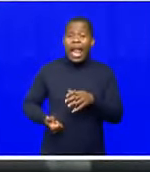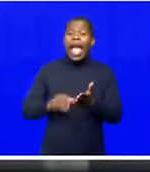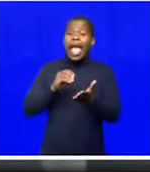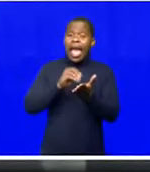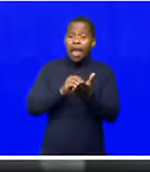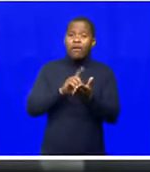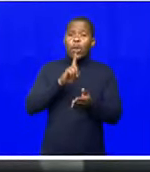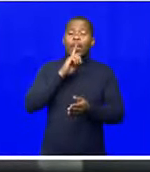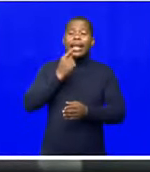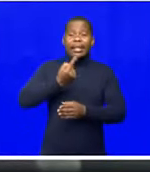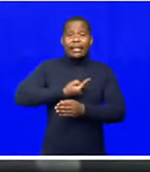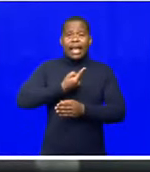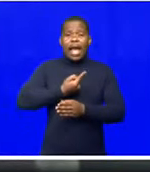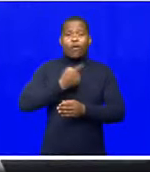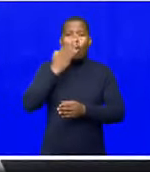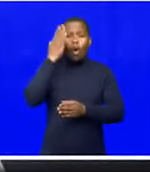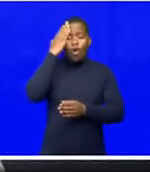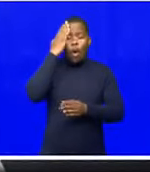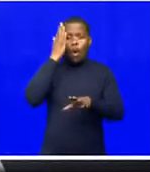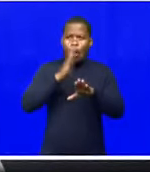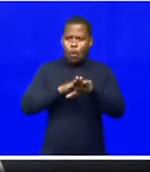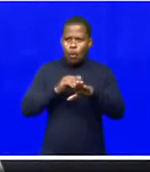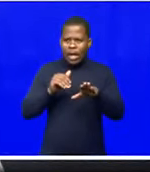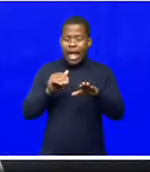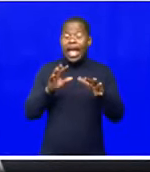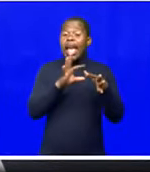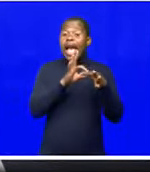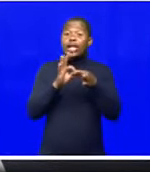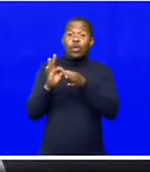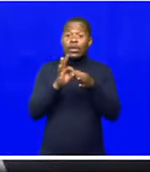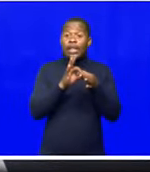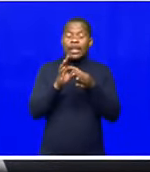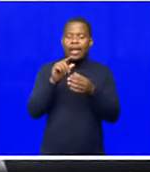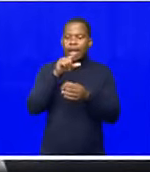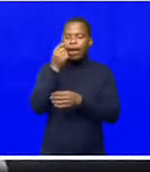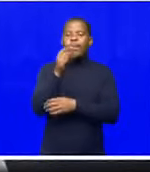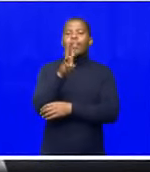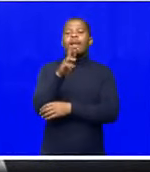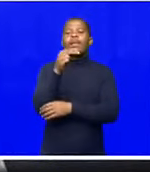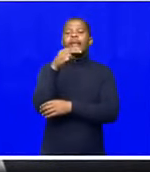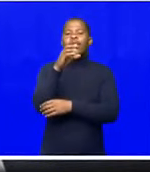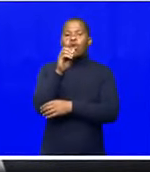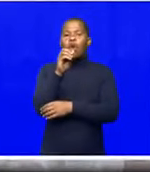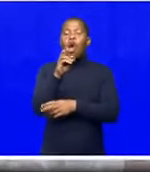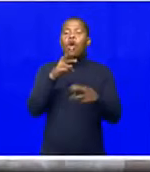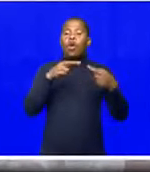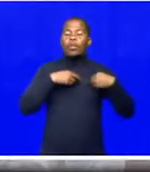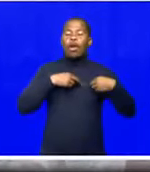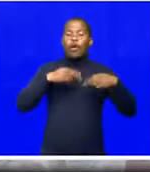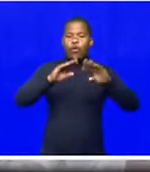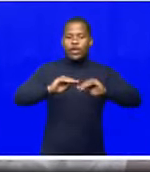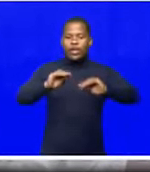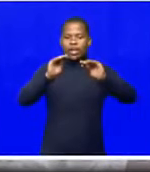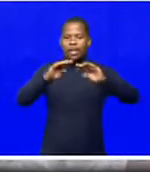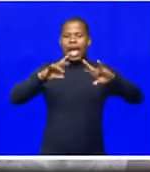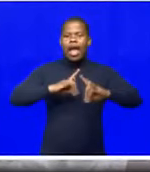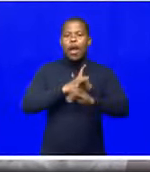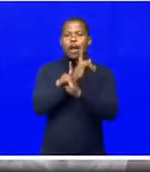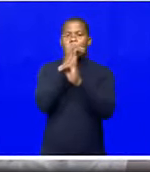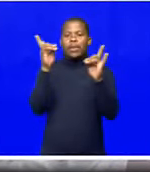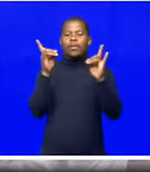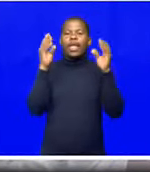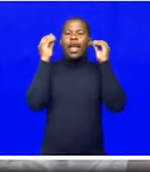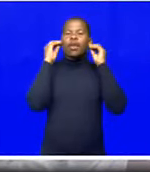Umfundisi wetempilo enhlanganweni yakamhlabhlangene Dr. Kevin Magatsange uthi bantu labangemashumi